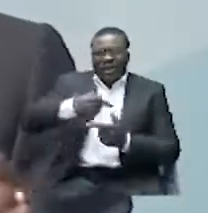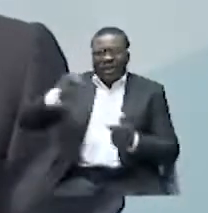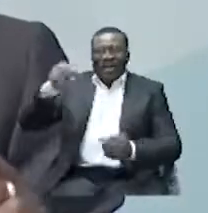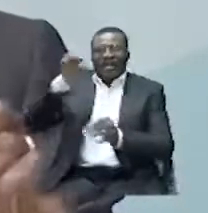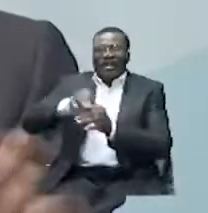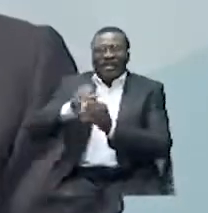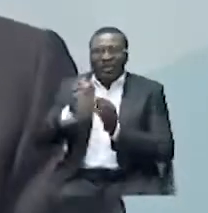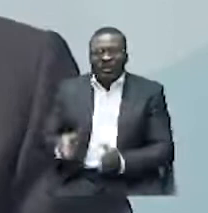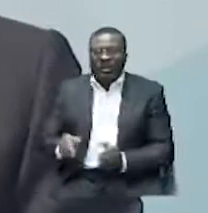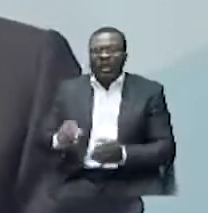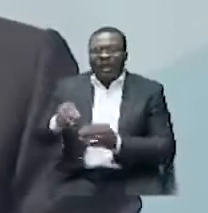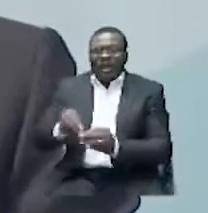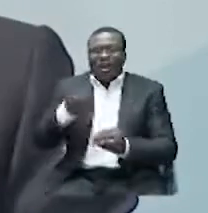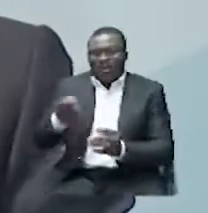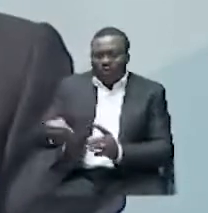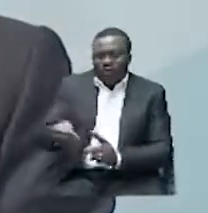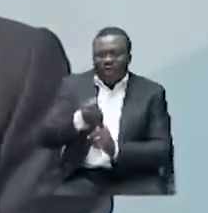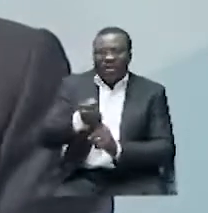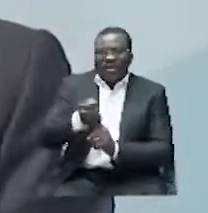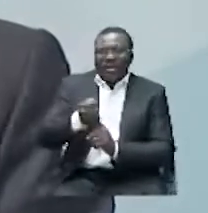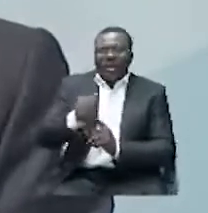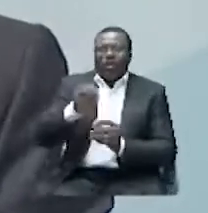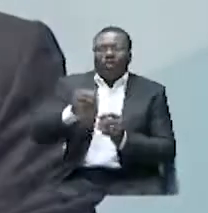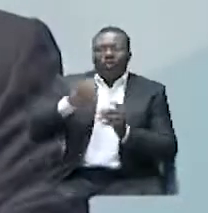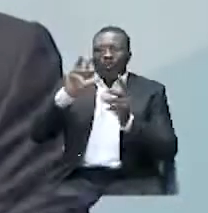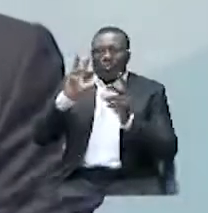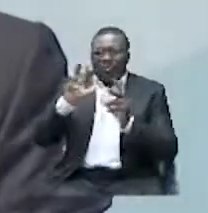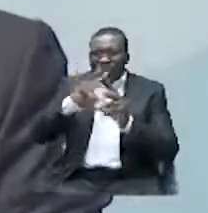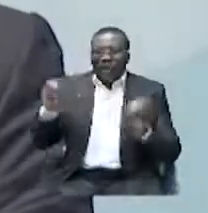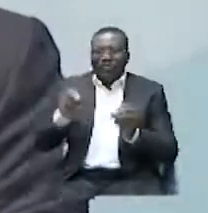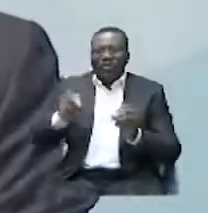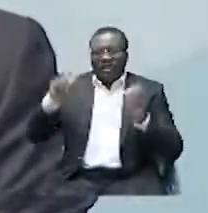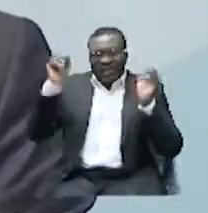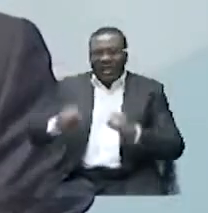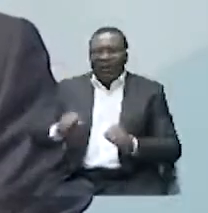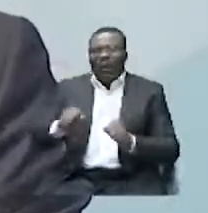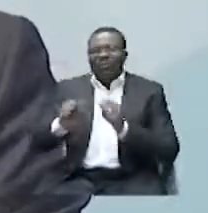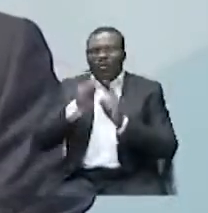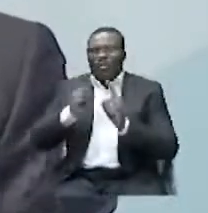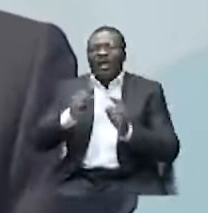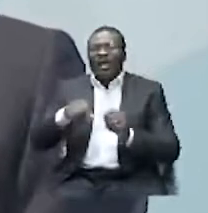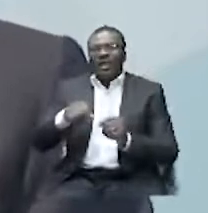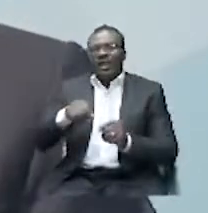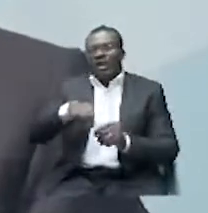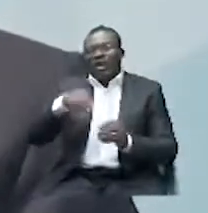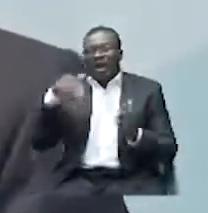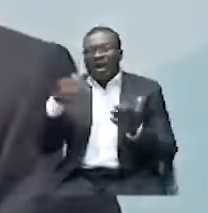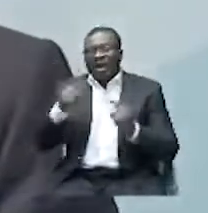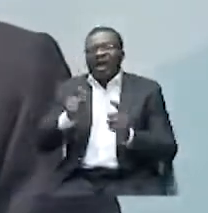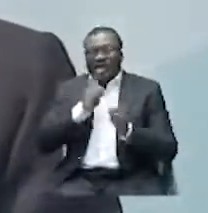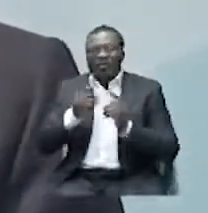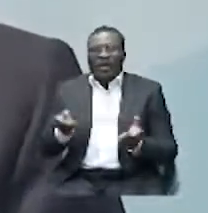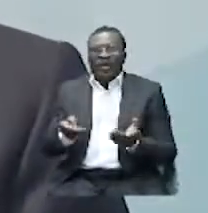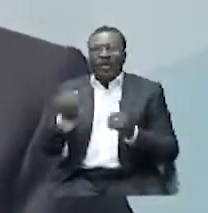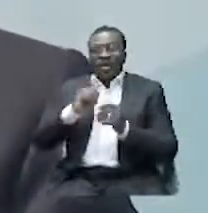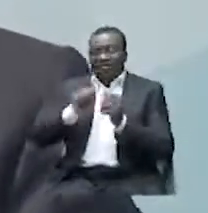C'est la manière dont il tient tout le monde, c'est la manière dont personne n'est capable de lui tenir tête, d'être compétiteur contre lui. Quand vous n'avez pas de